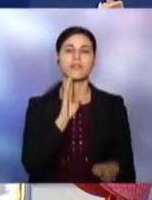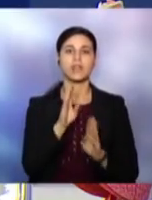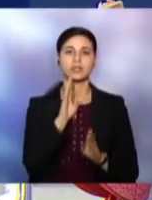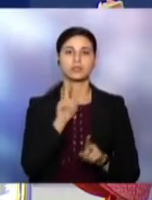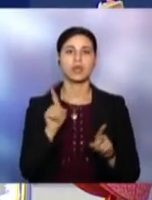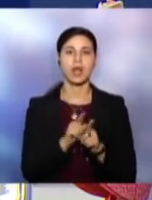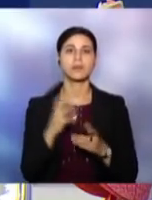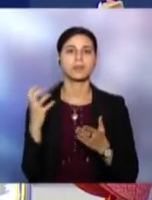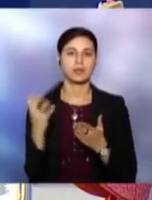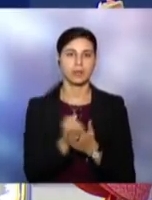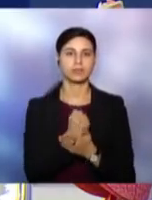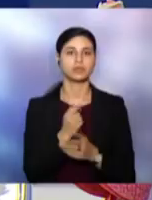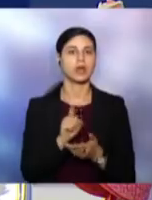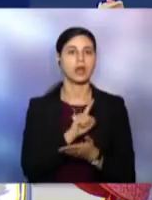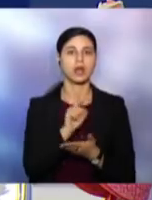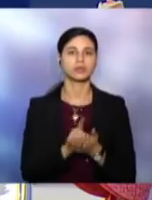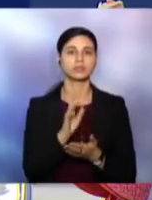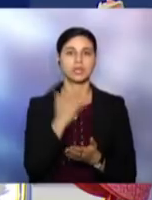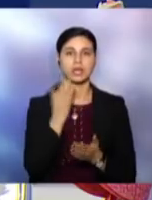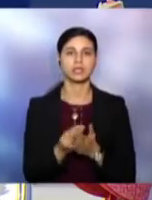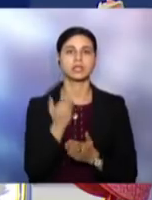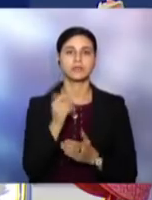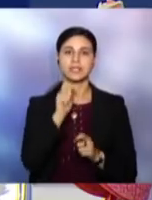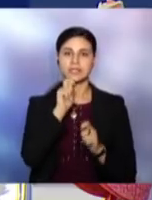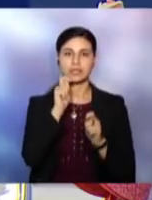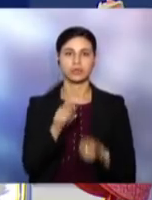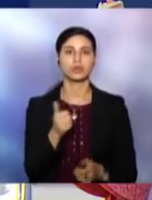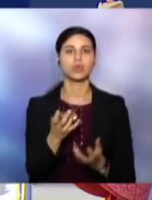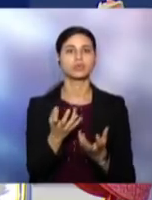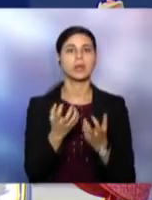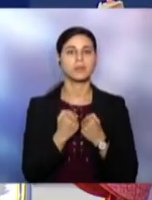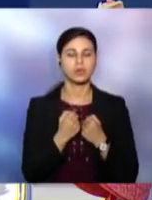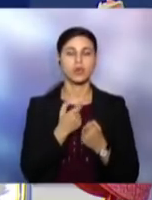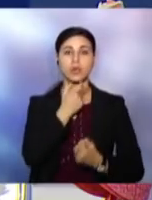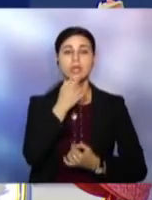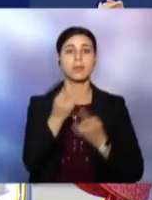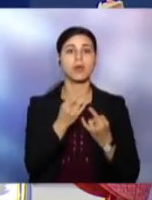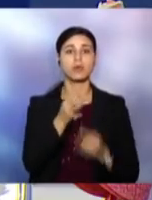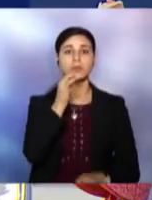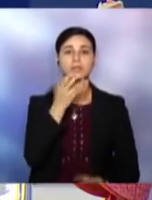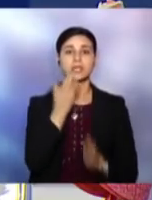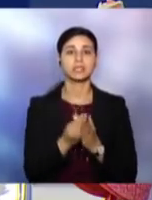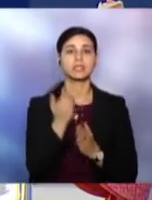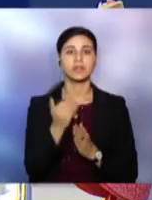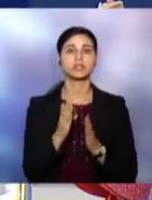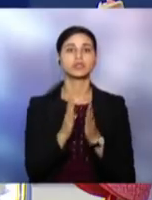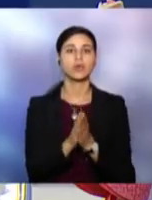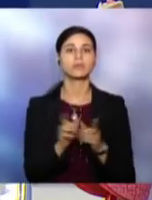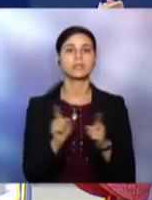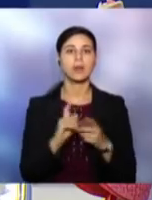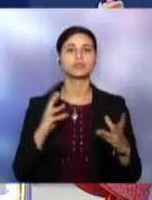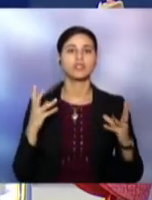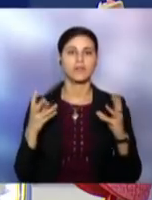თქვენ აუცილებლად გეტყვიან, როგორ უნდა მიიღოთ თქვენი კუთვნილი საჩუქრები. მაყურებელს შევახსენებ, დღეს თქვენი თხოვნით ერთგვარად